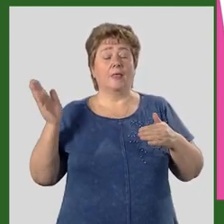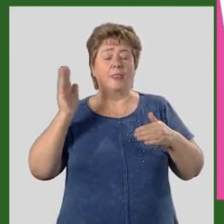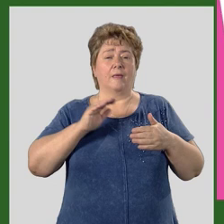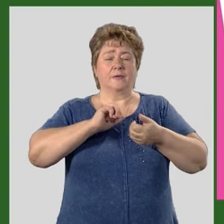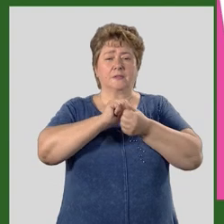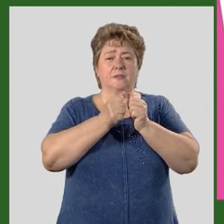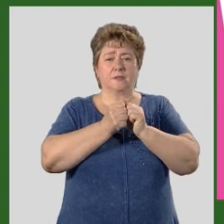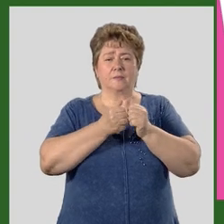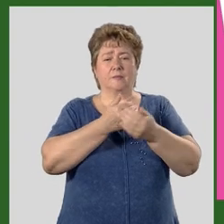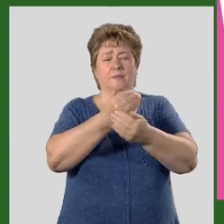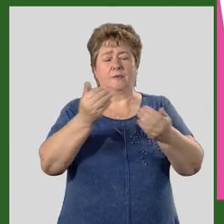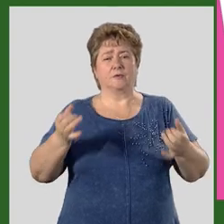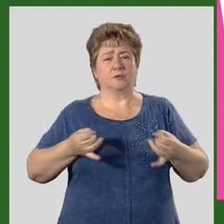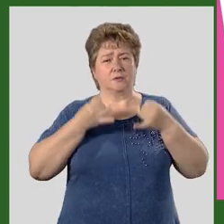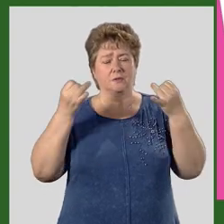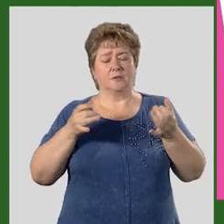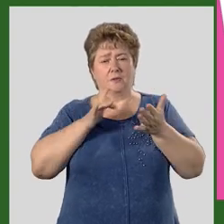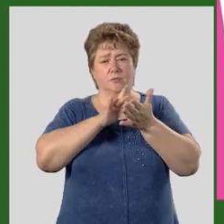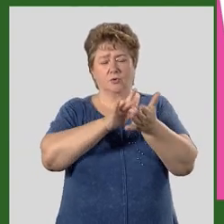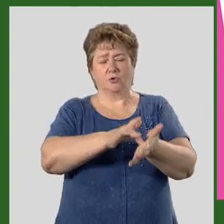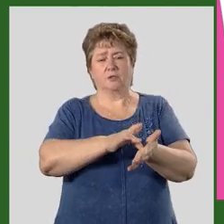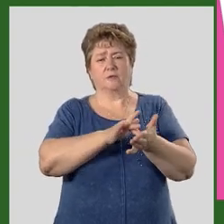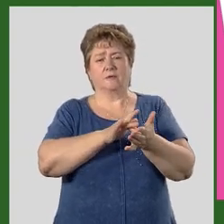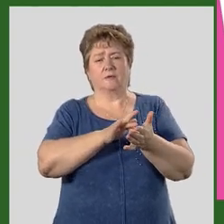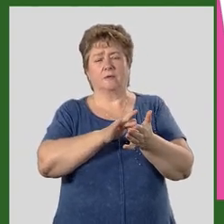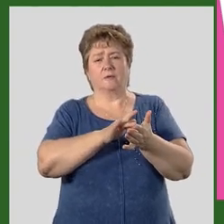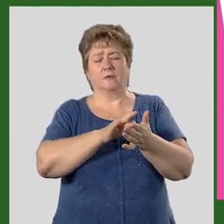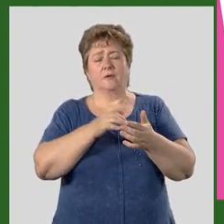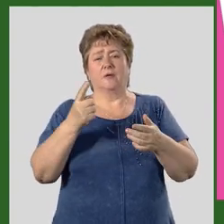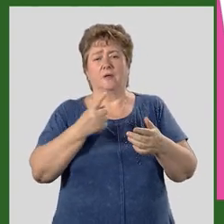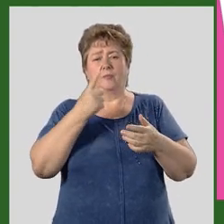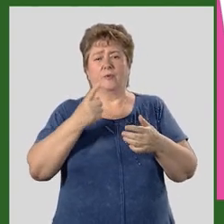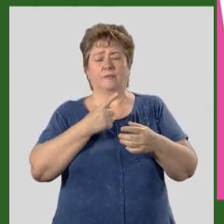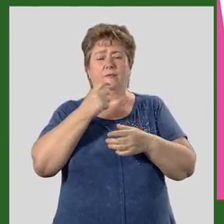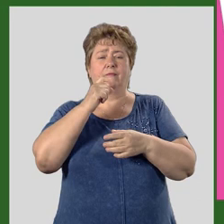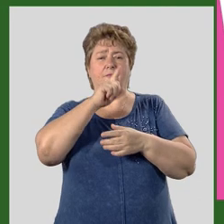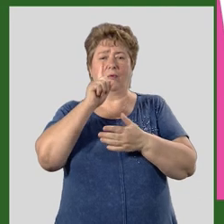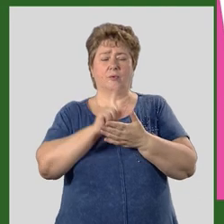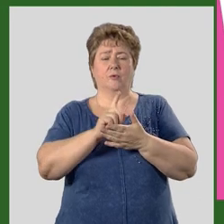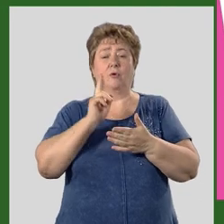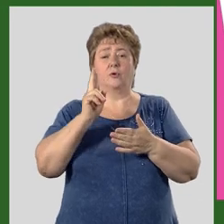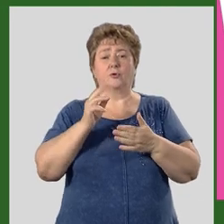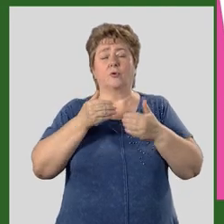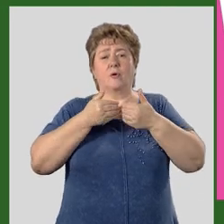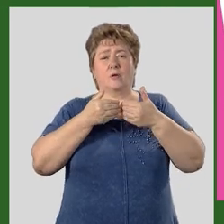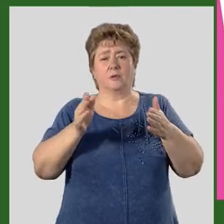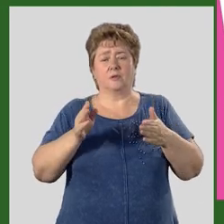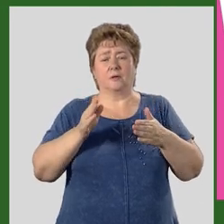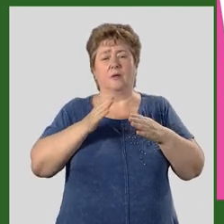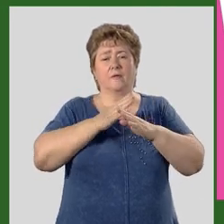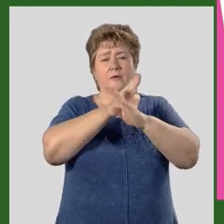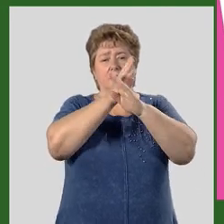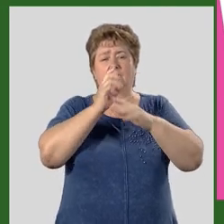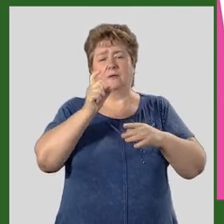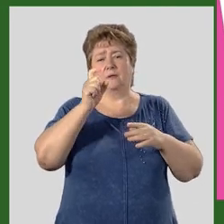Давайте закрепим наше увлекательное путешествие. И первый вопрос. Кто открыл